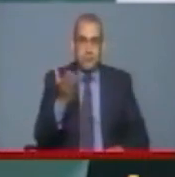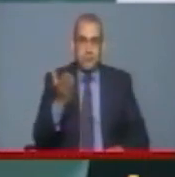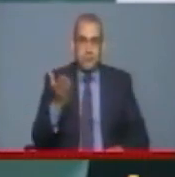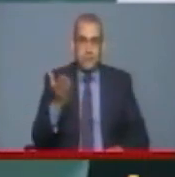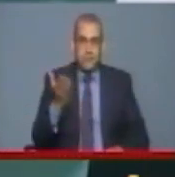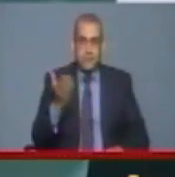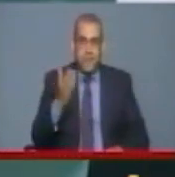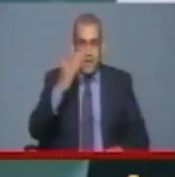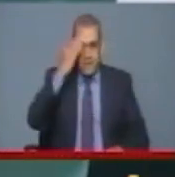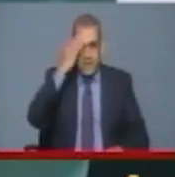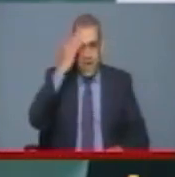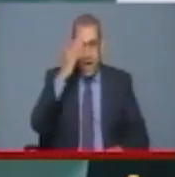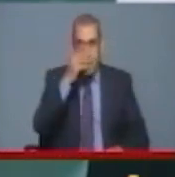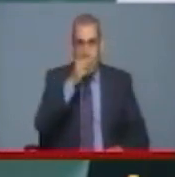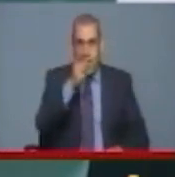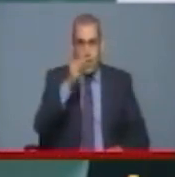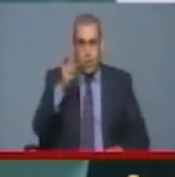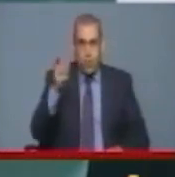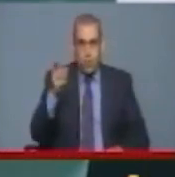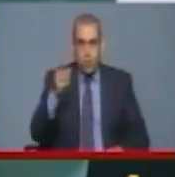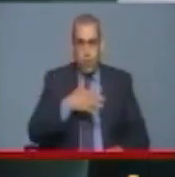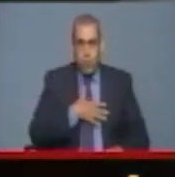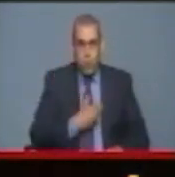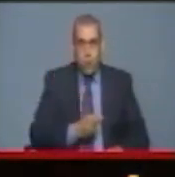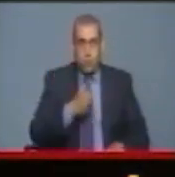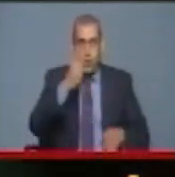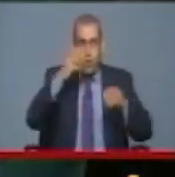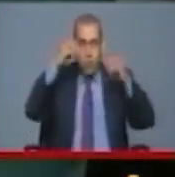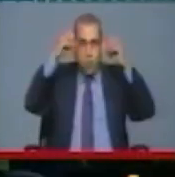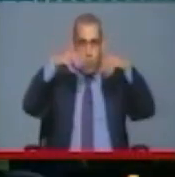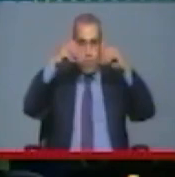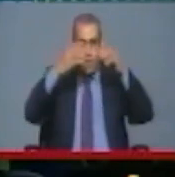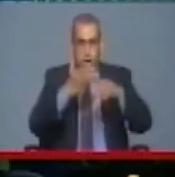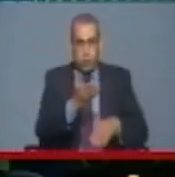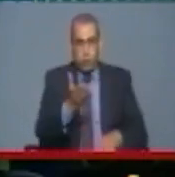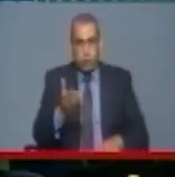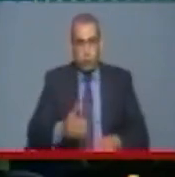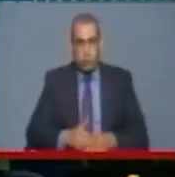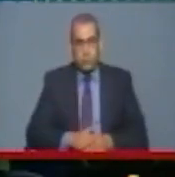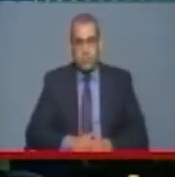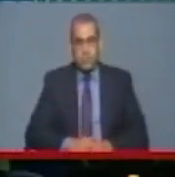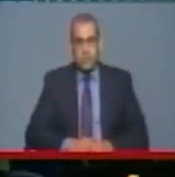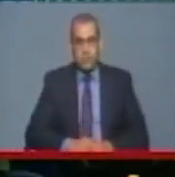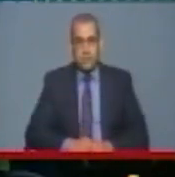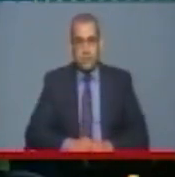السلام عليكم ورحمة الله وبركاته.